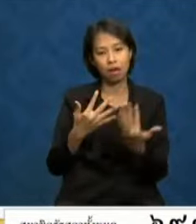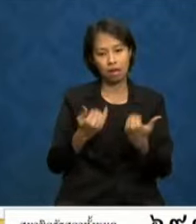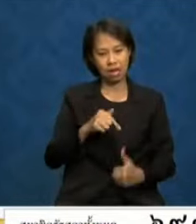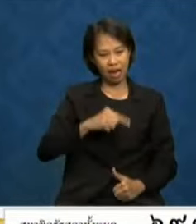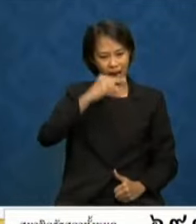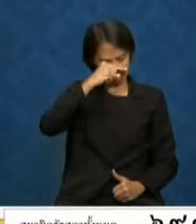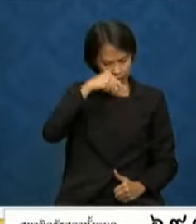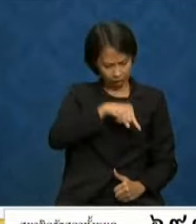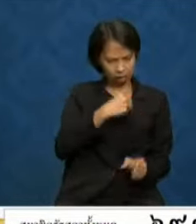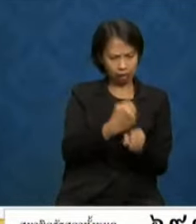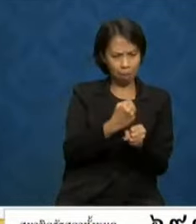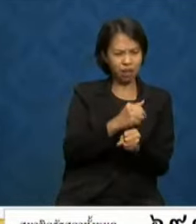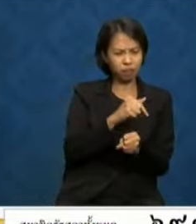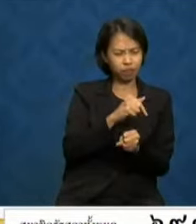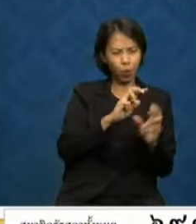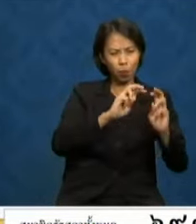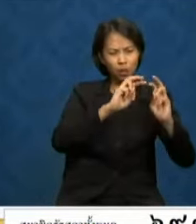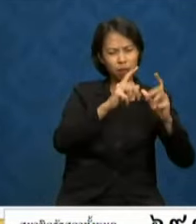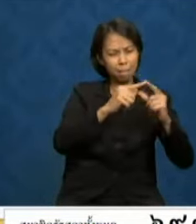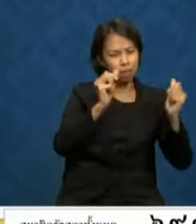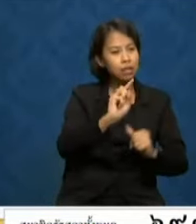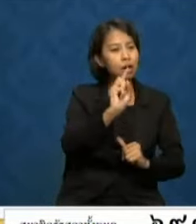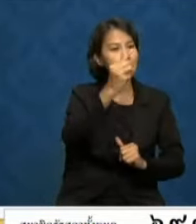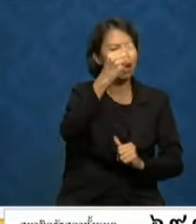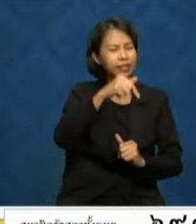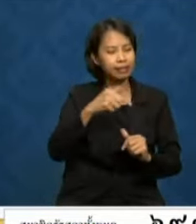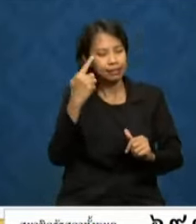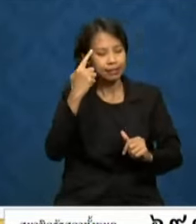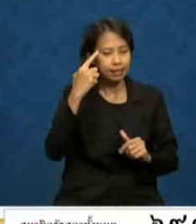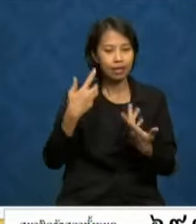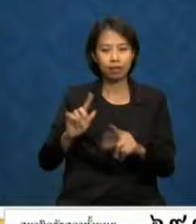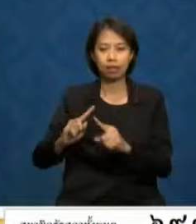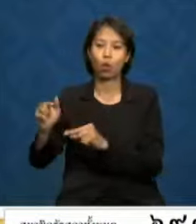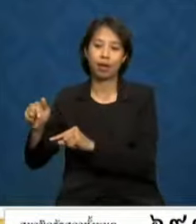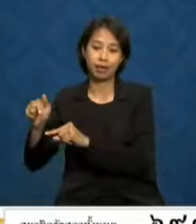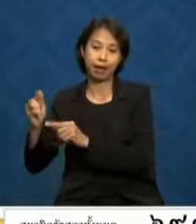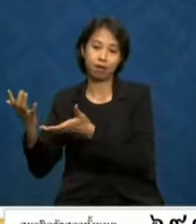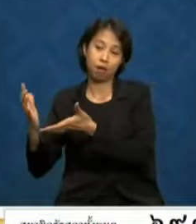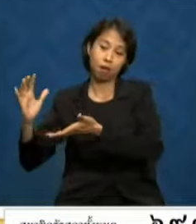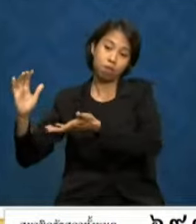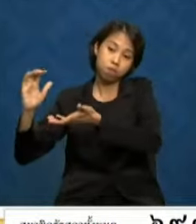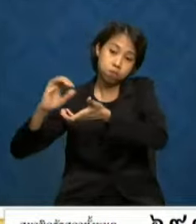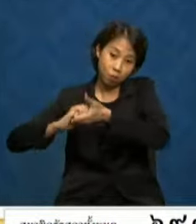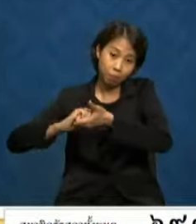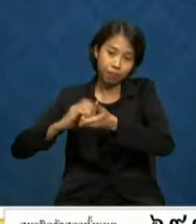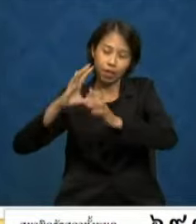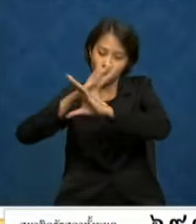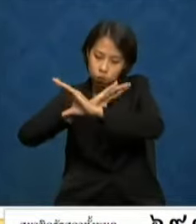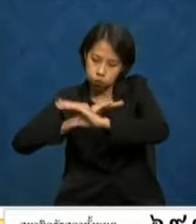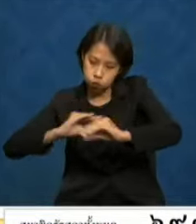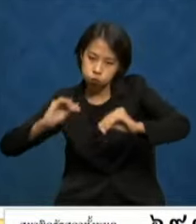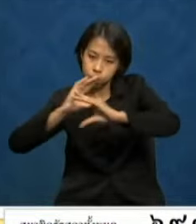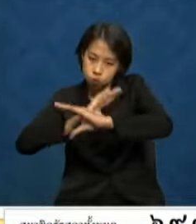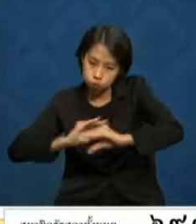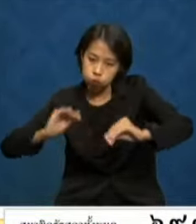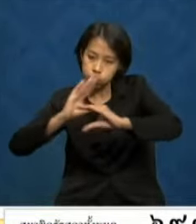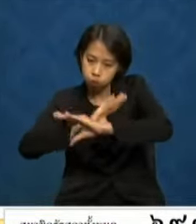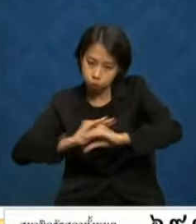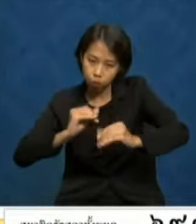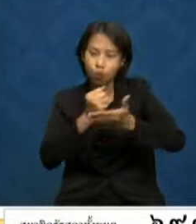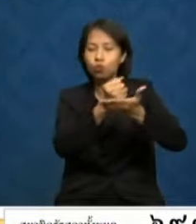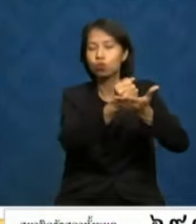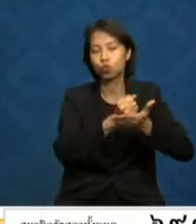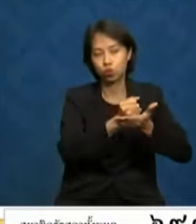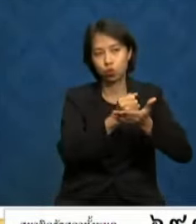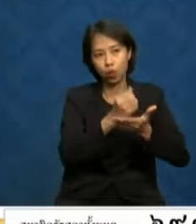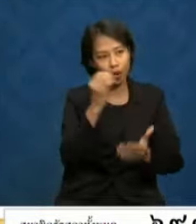นครับเพราะนั้นถ้าเราสามารถที่จะบูรณาการและเรียนรู้ระหว่างกันได้ก็จะเป็นประโยชน์ยกตัวอย่างนะ